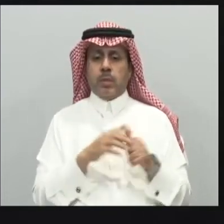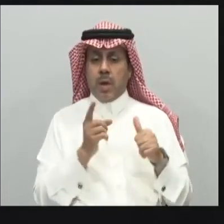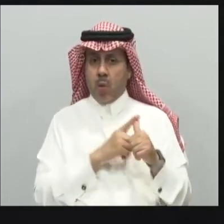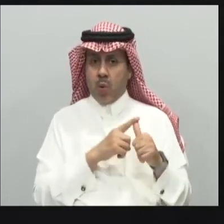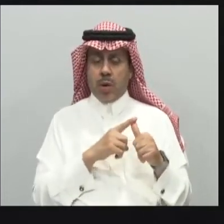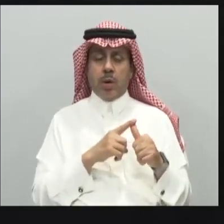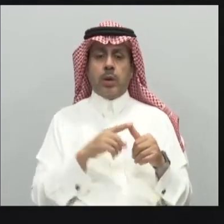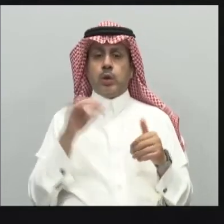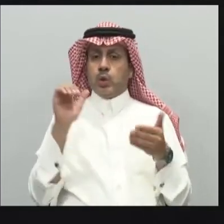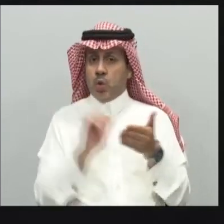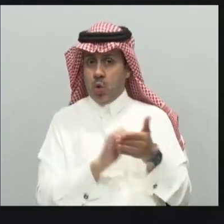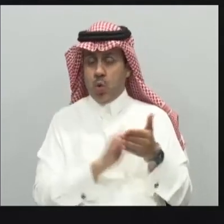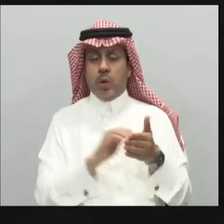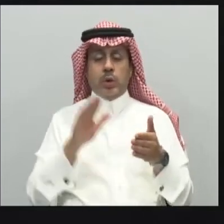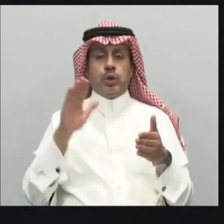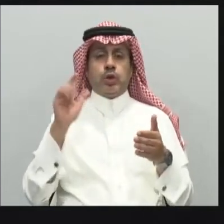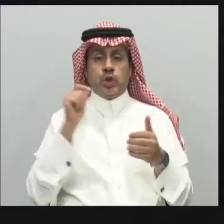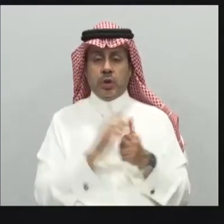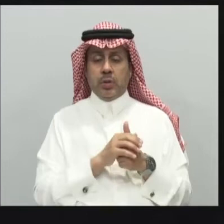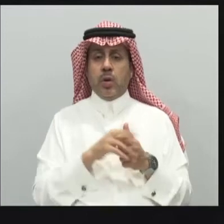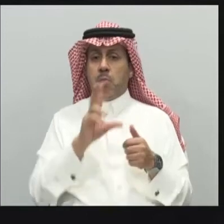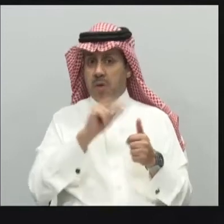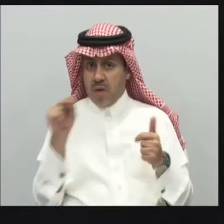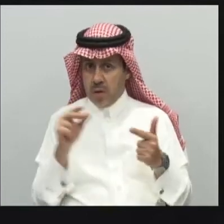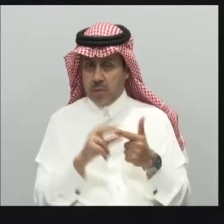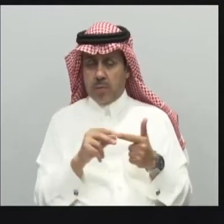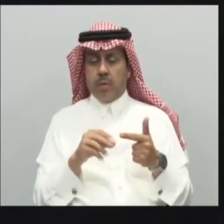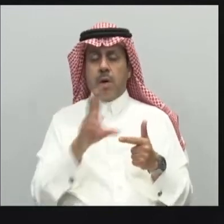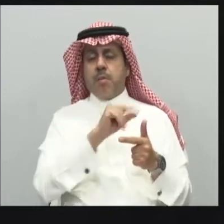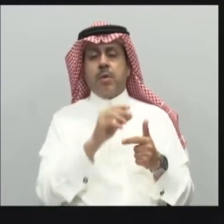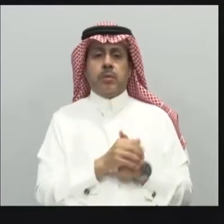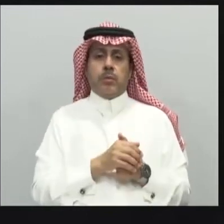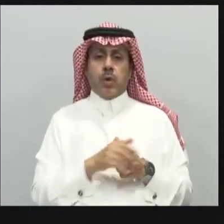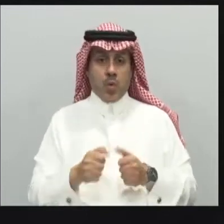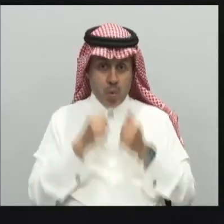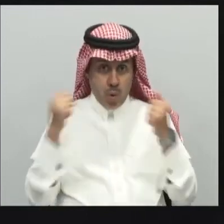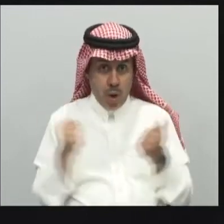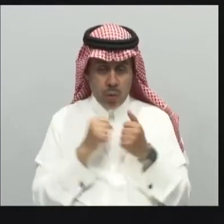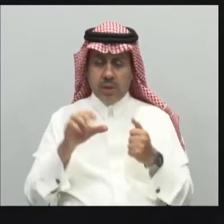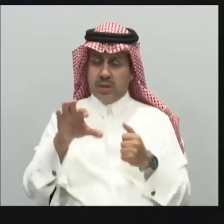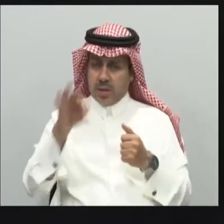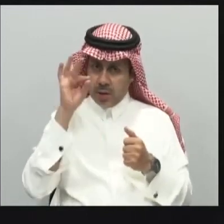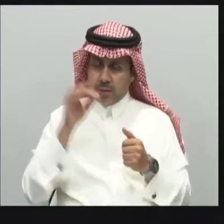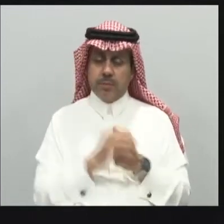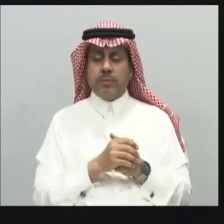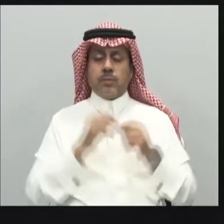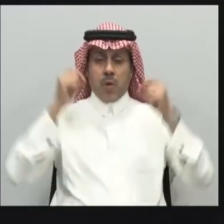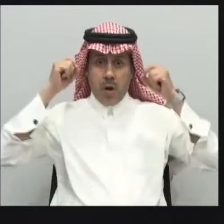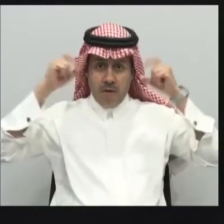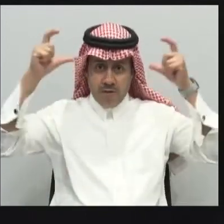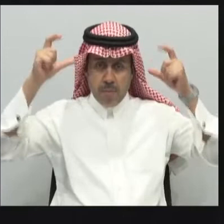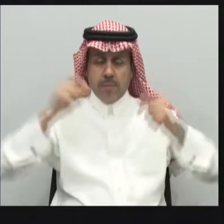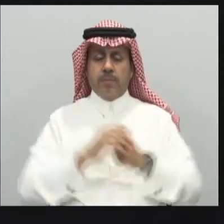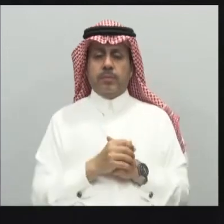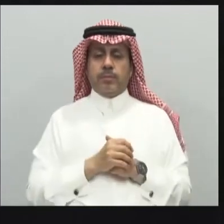الشرط ثم مثاله ثم امثله اخرى نحاول واياكم استخراجها حتى يقوى باذن الله